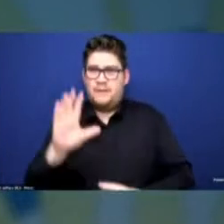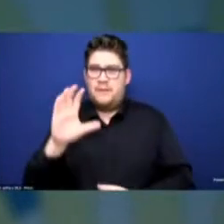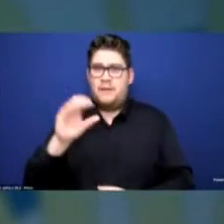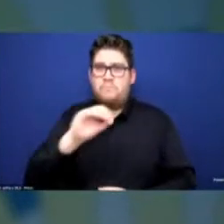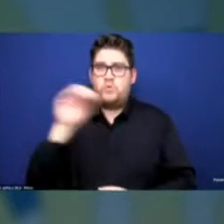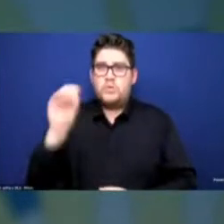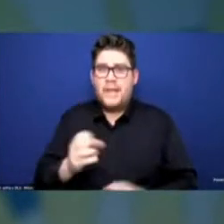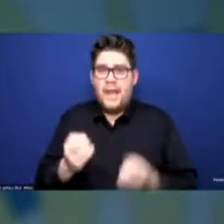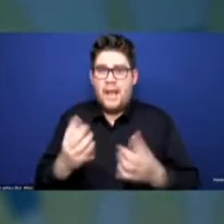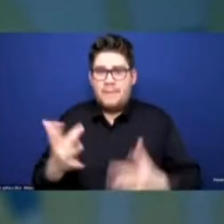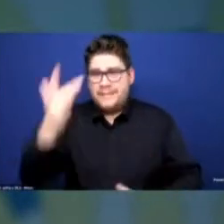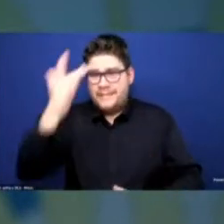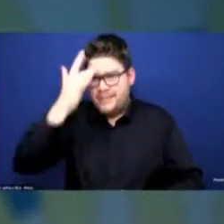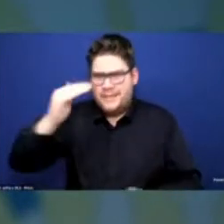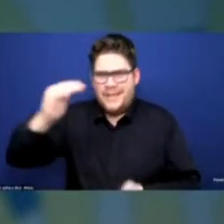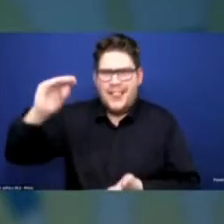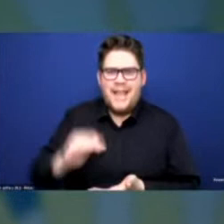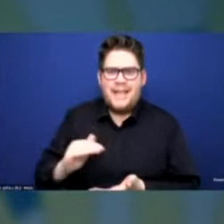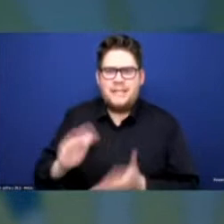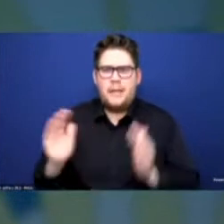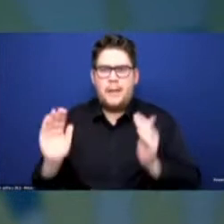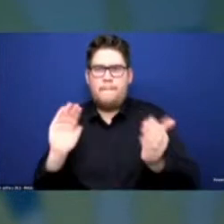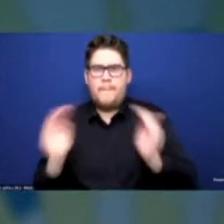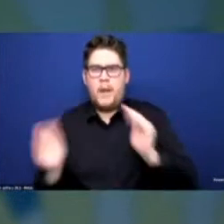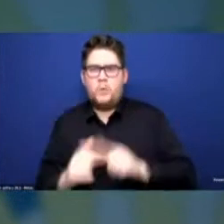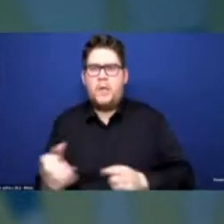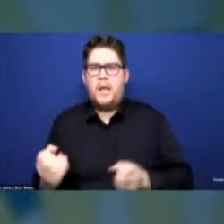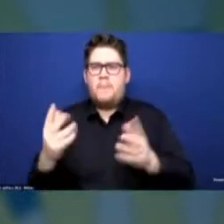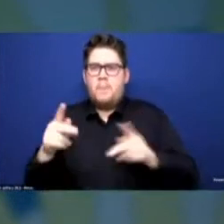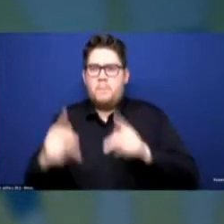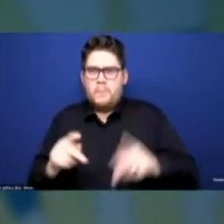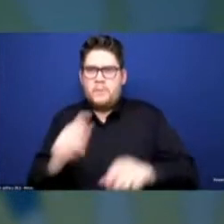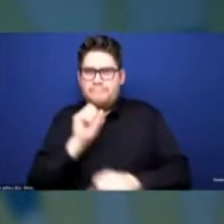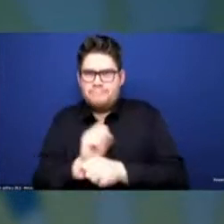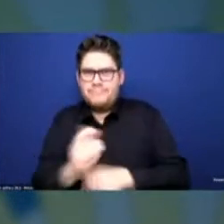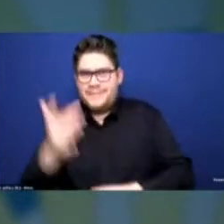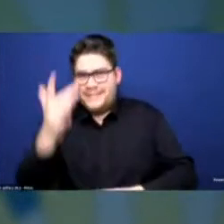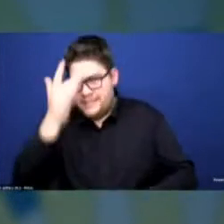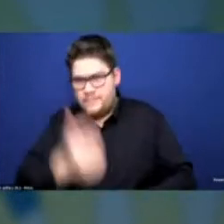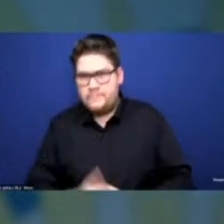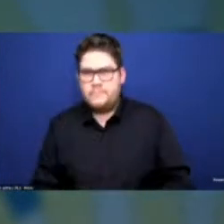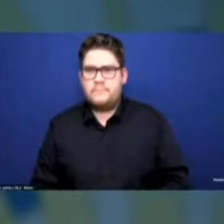岁一共有2113这个是